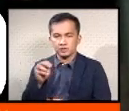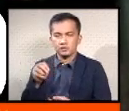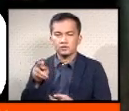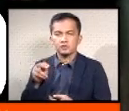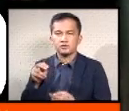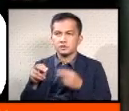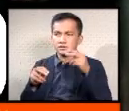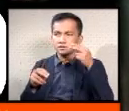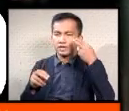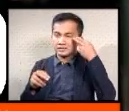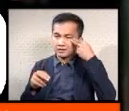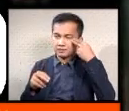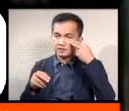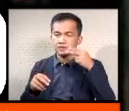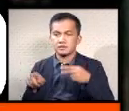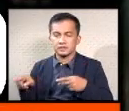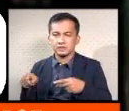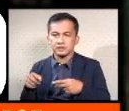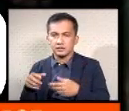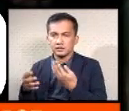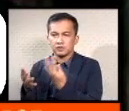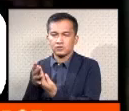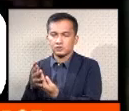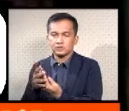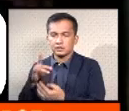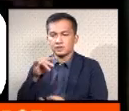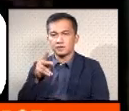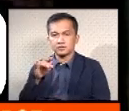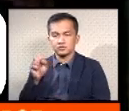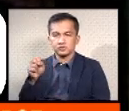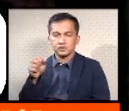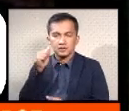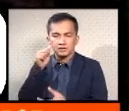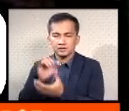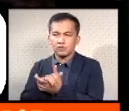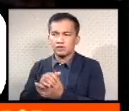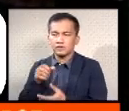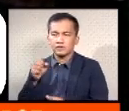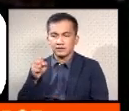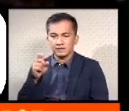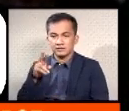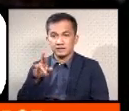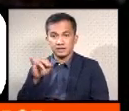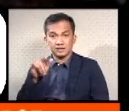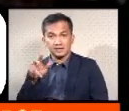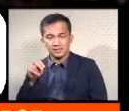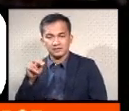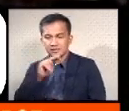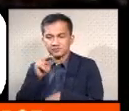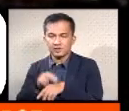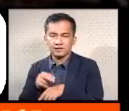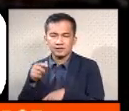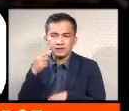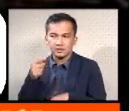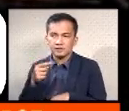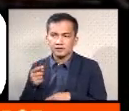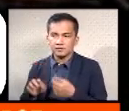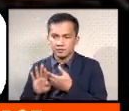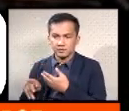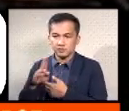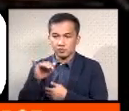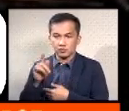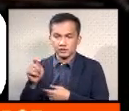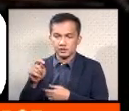isang Lebanese national, habang nakadetain sa Damascus ang kanyang asawa na isang Syrian national. Hinihintay na lang ngayon na pabalikin sa Kuwait ang